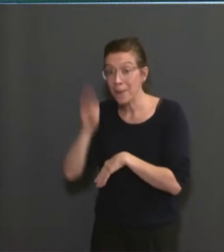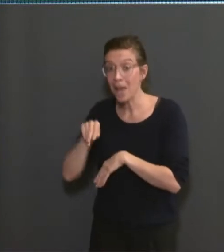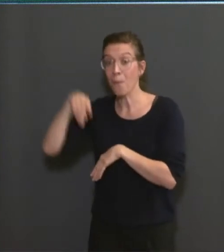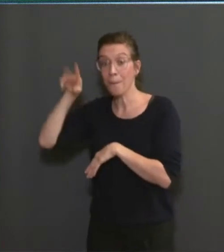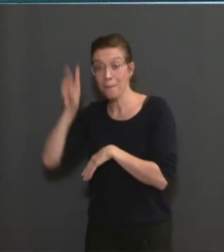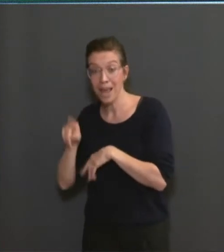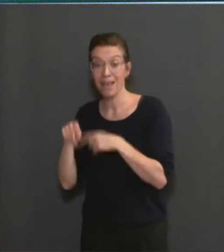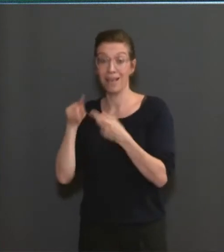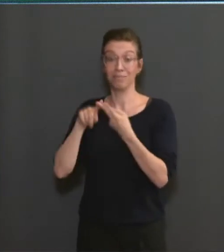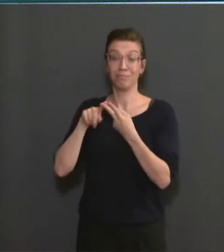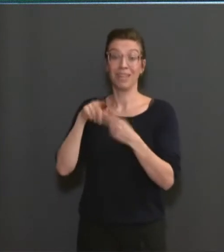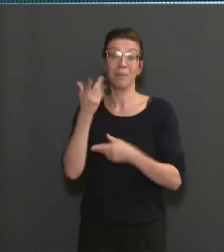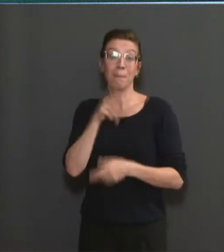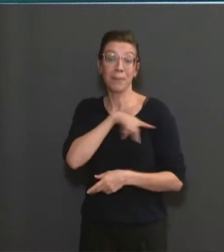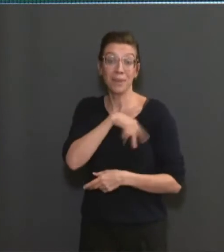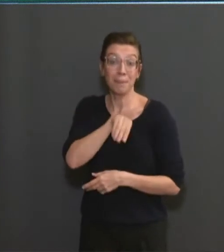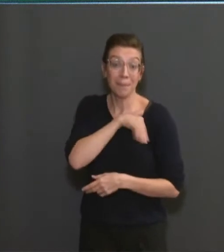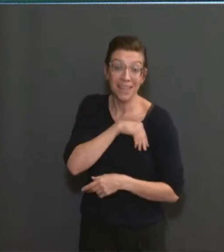kinderen.